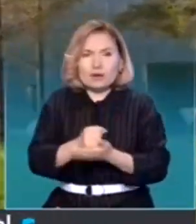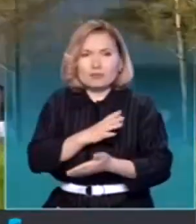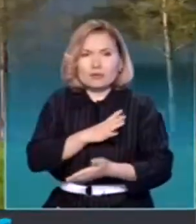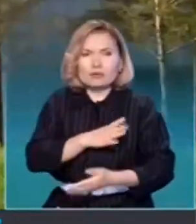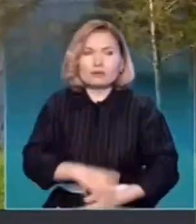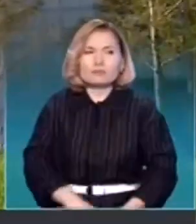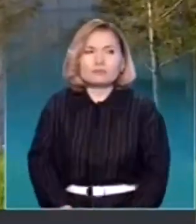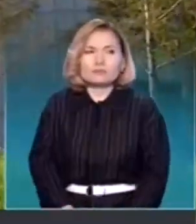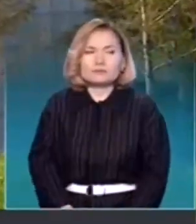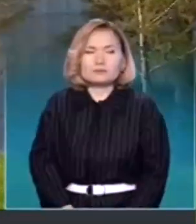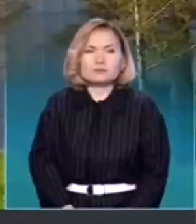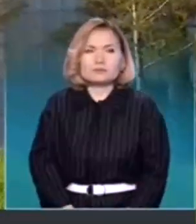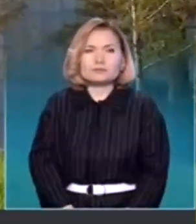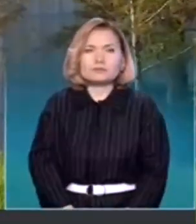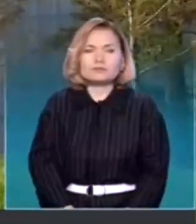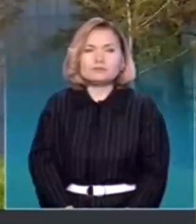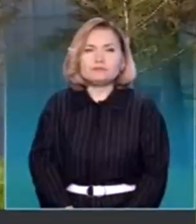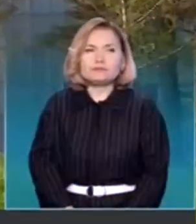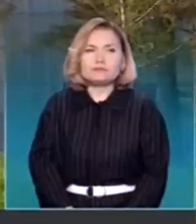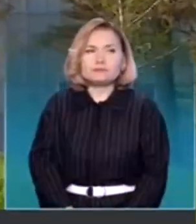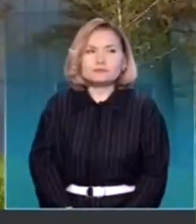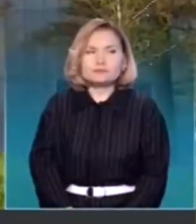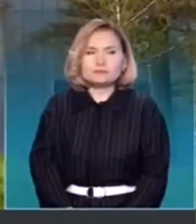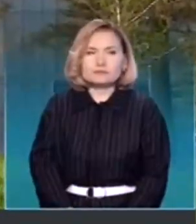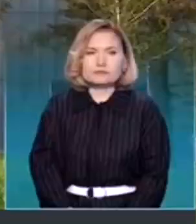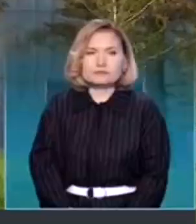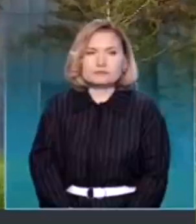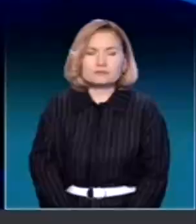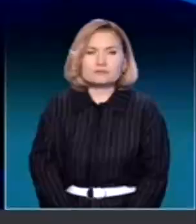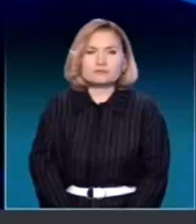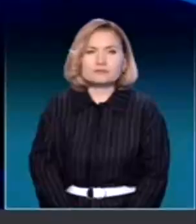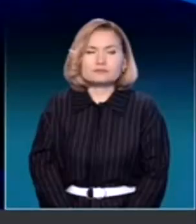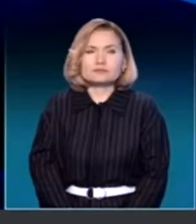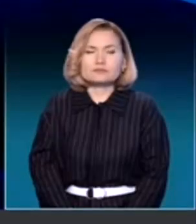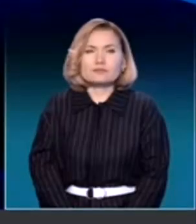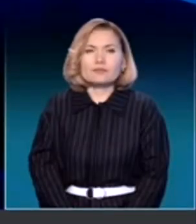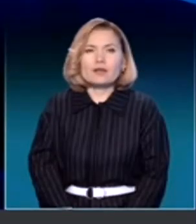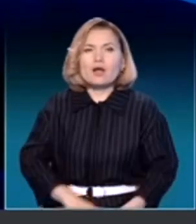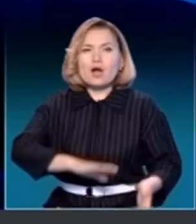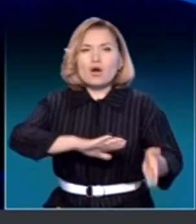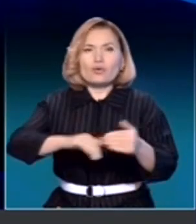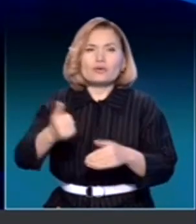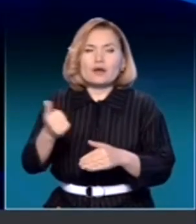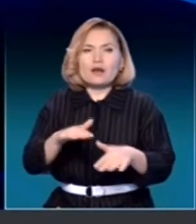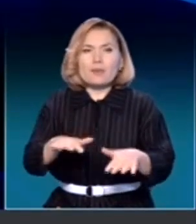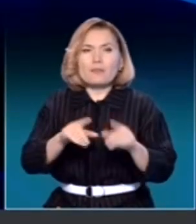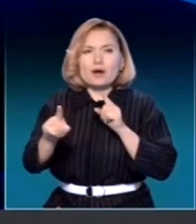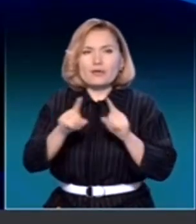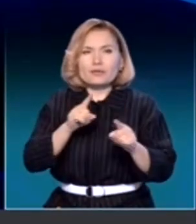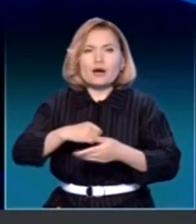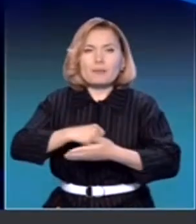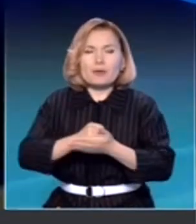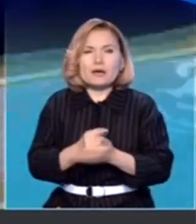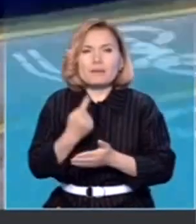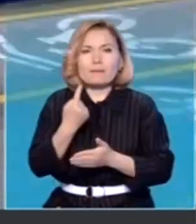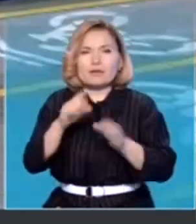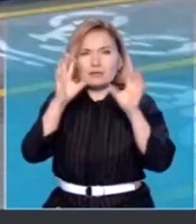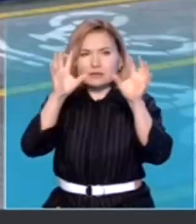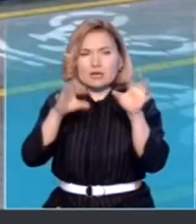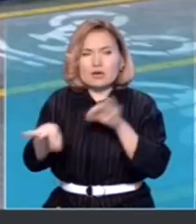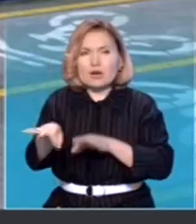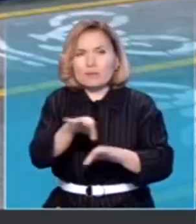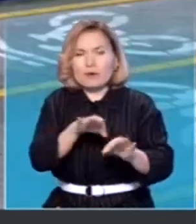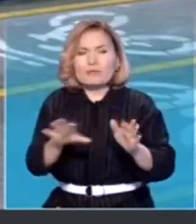Алпысбайұлы, Советхан Жағиев, Қазақстан ұлттық телеарнасы, Астана. Өткен аптада мәжіліс депутаттары мақұлдаған тағы бір заң